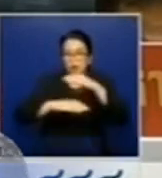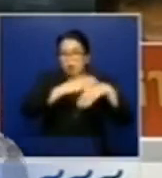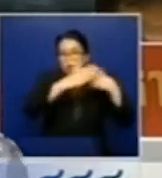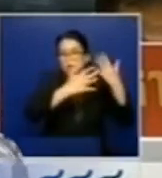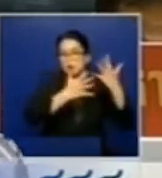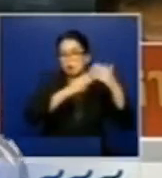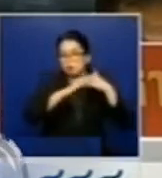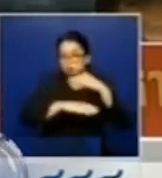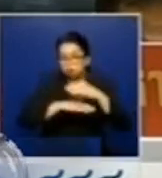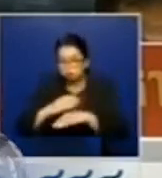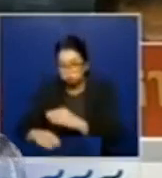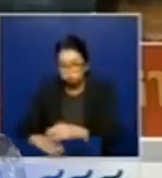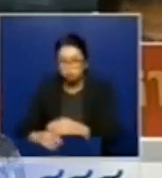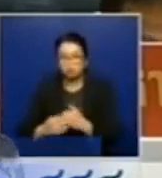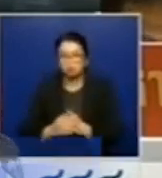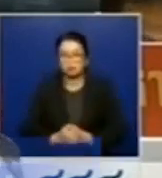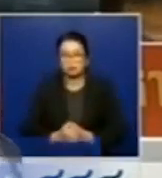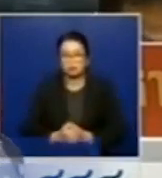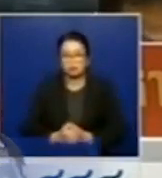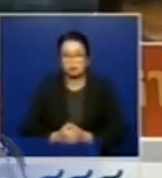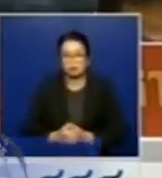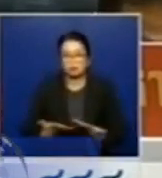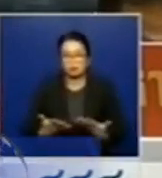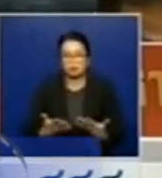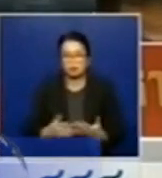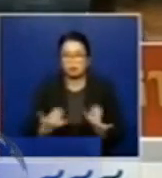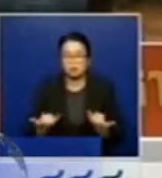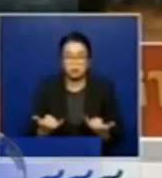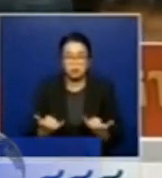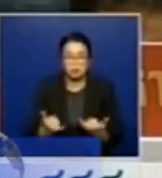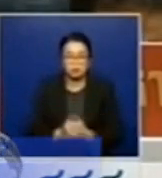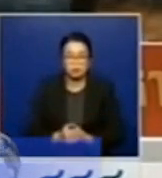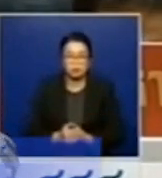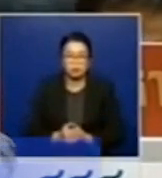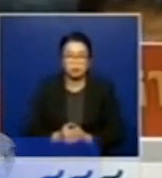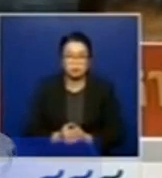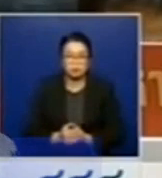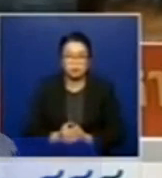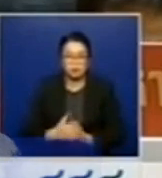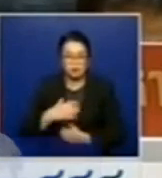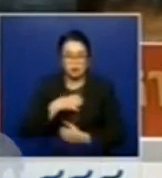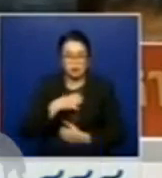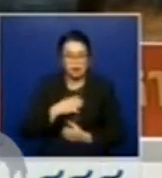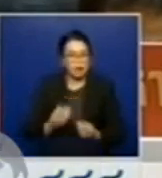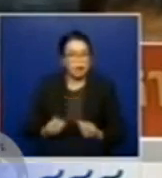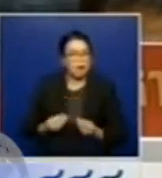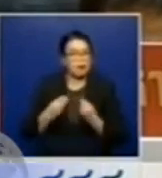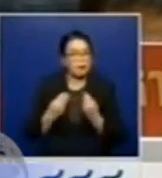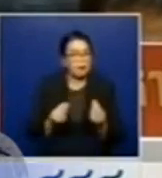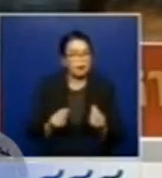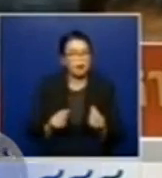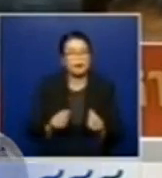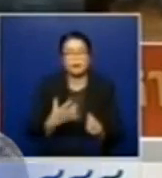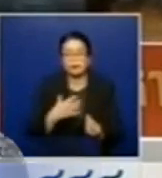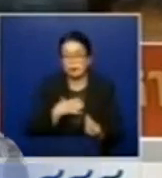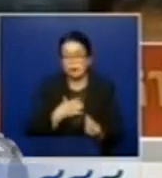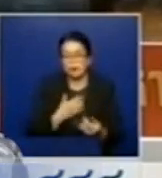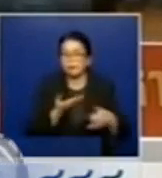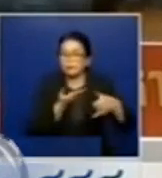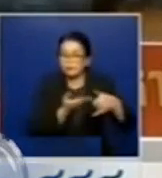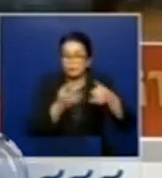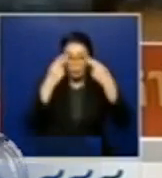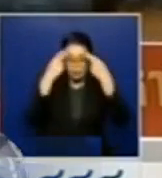ตัวอย่างของนายกรัฐมนตรีที่มาจากผู้นำเหล่าทัพแต่ไม่ปฏิวัติรัฐประหารเพราะเป็นนายกรัฐมนตรีโดยอำนาจของสภา